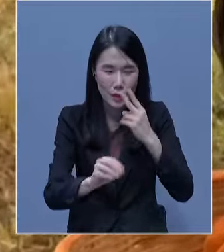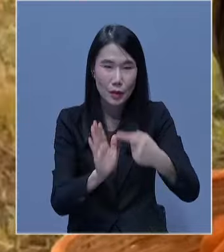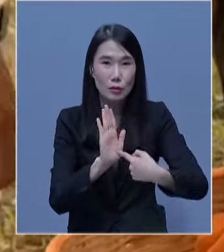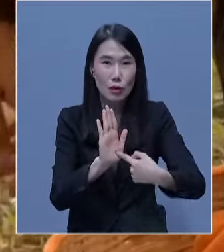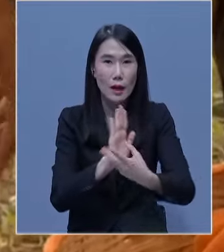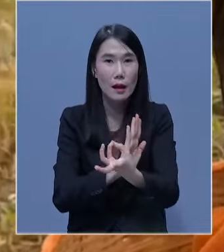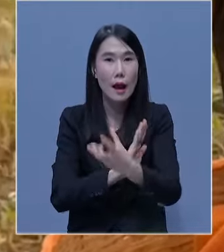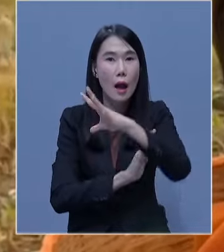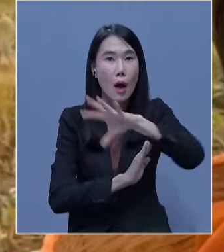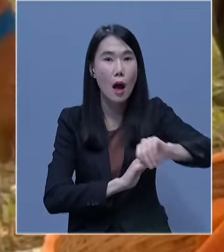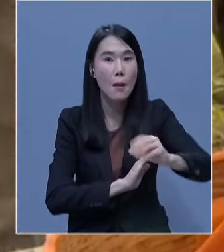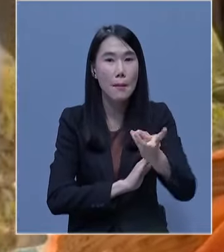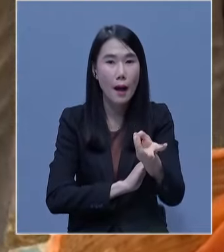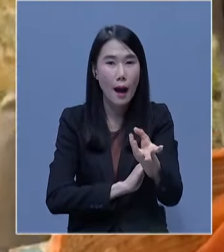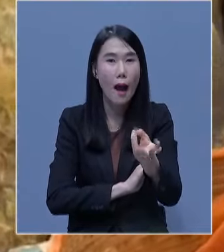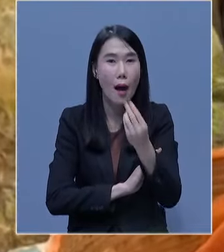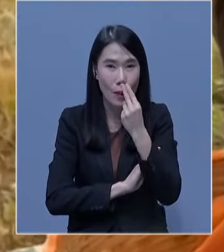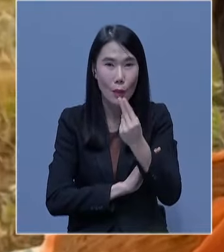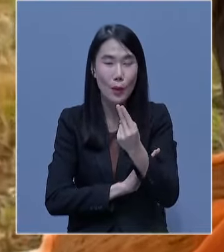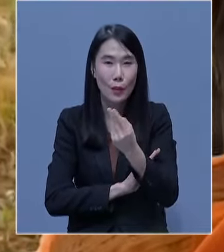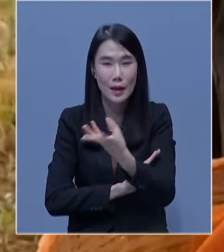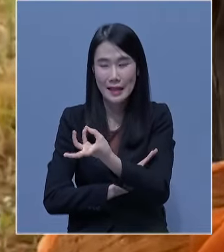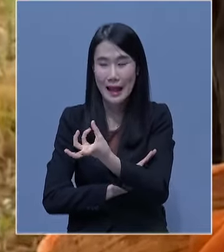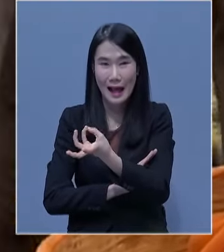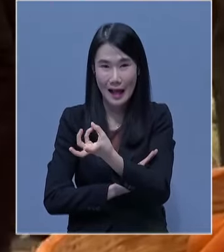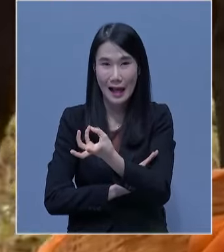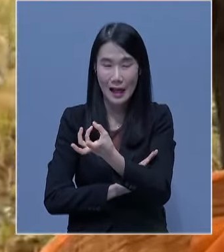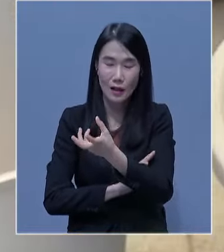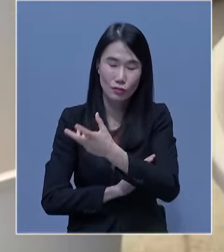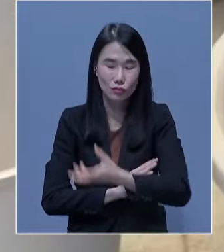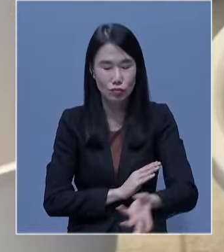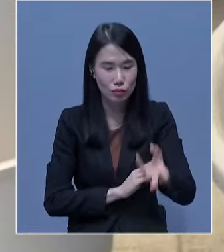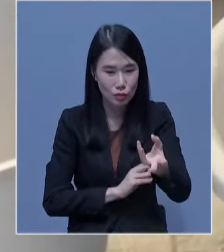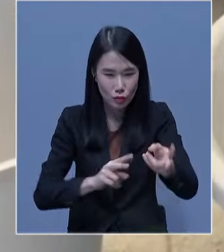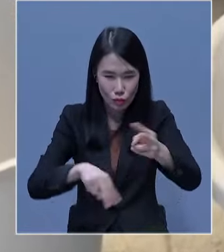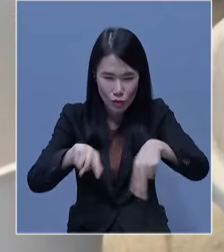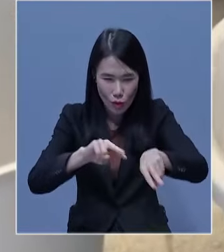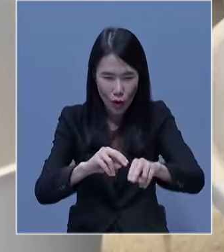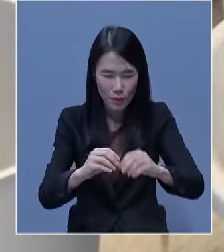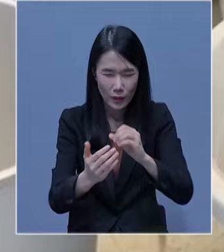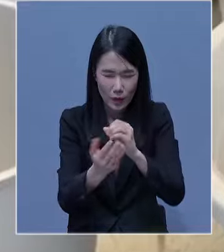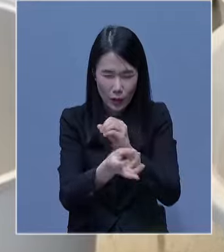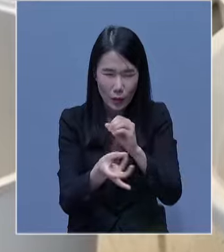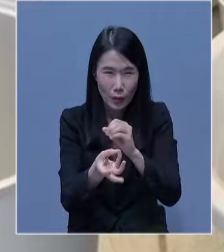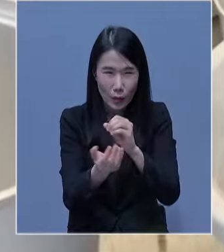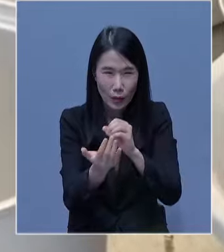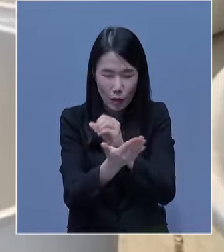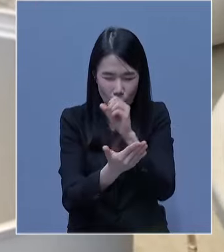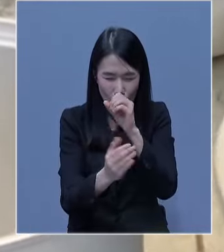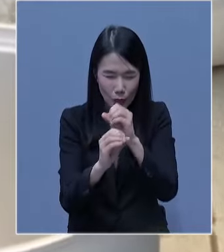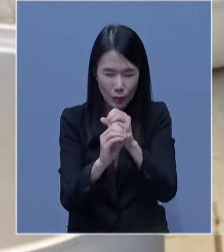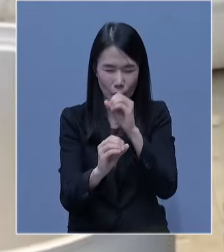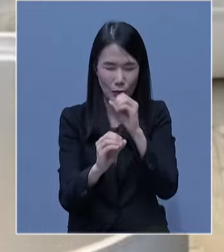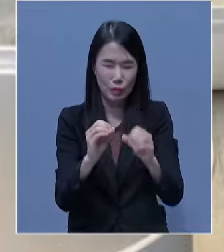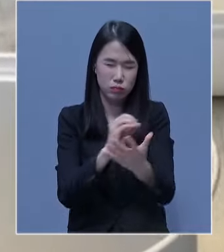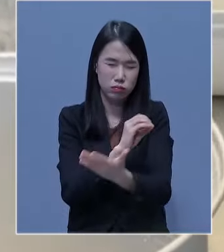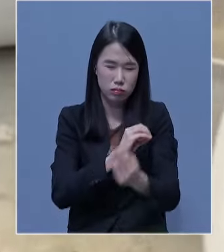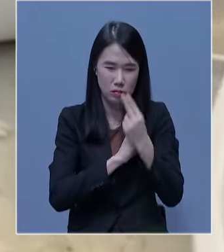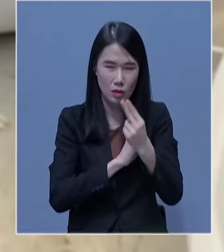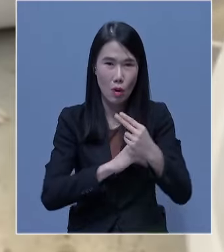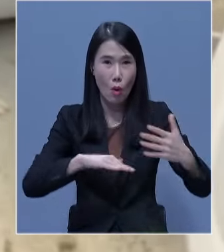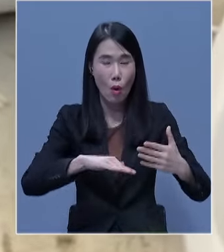าวมาจากนักข่าวเอามาจากโกดังนี่แหละเอาไปตรวจสอบเบื้องต้นพบว่ามันมีสารอันตรายที่ก่อให้เกิดมะเร็งได ้ มันอยู่ในเกณฑ์ที่ไม่ควรจะ